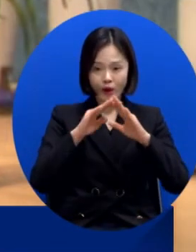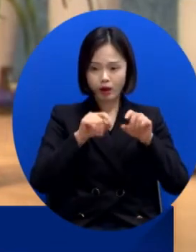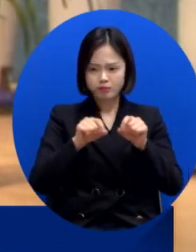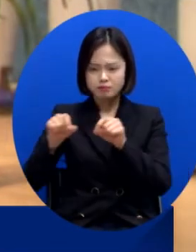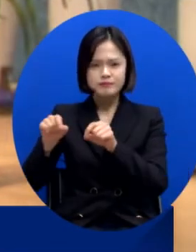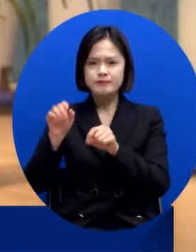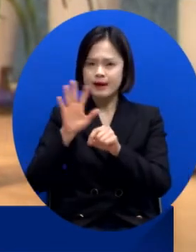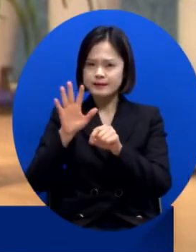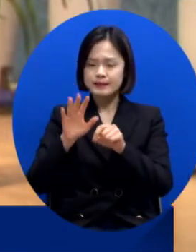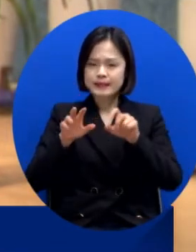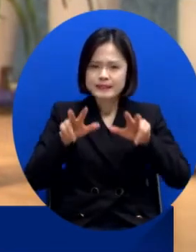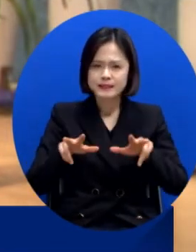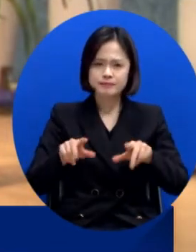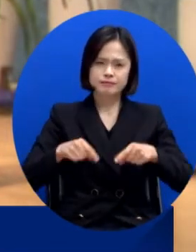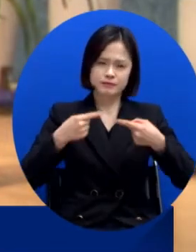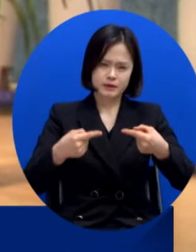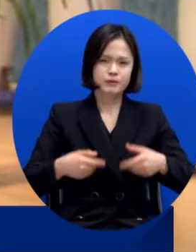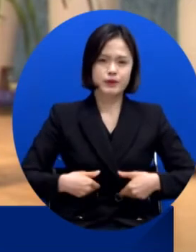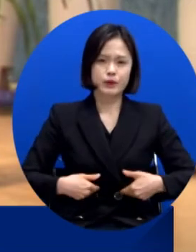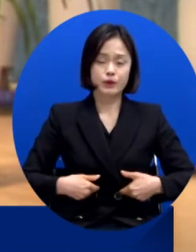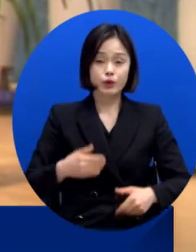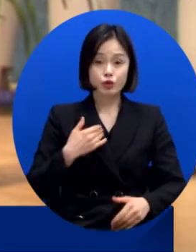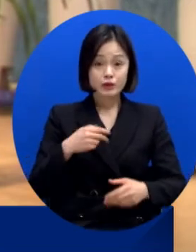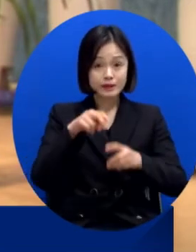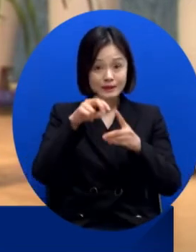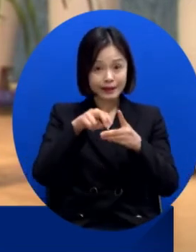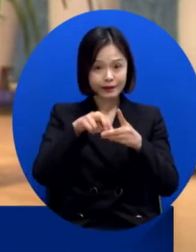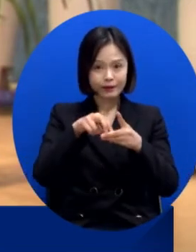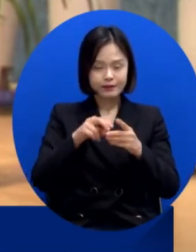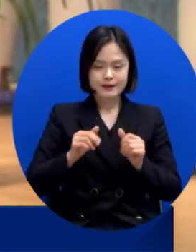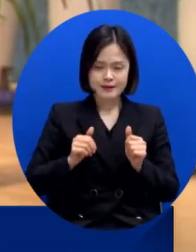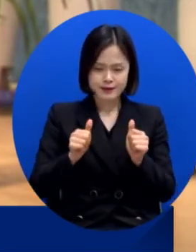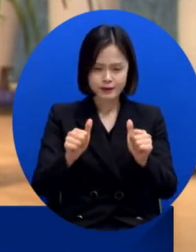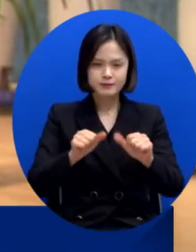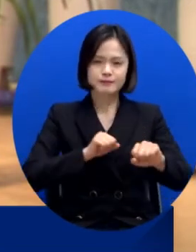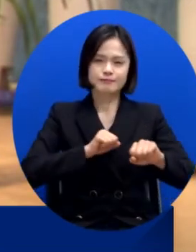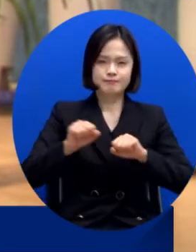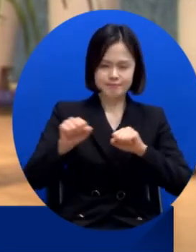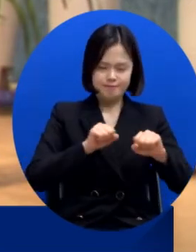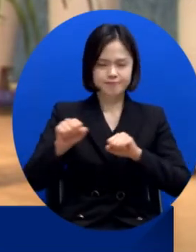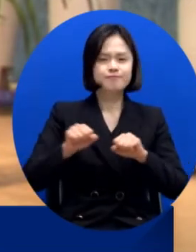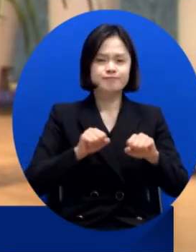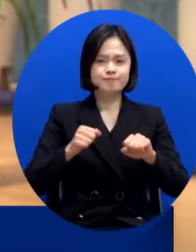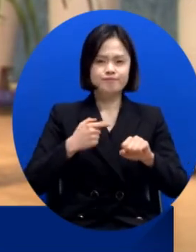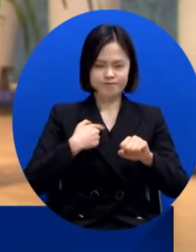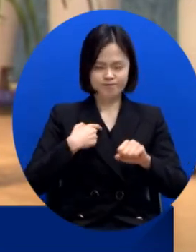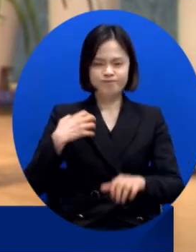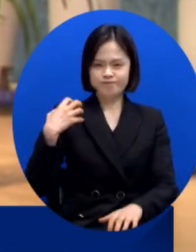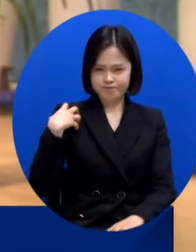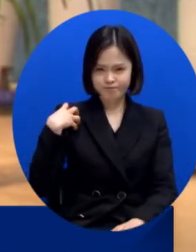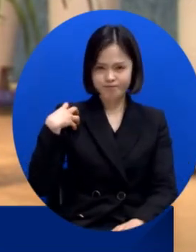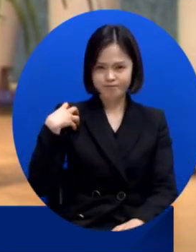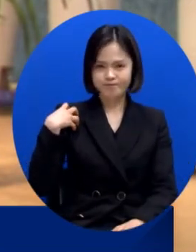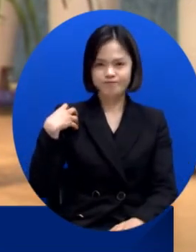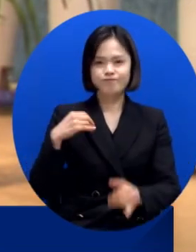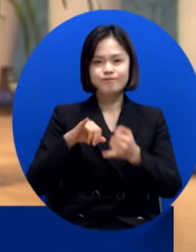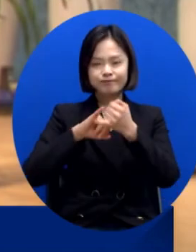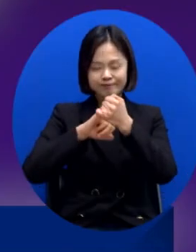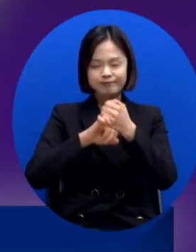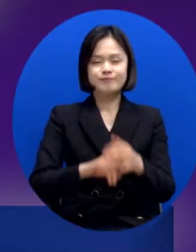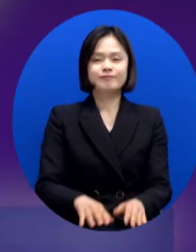살림도 그 일에 그 한 축을 지금 담당을 하면서 함께 좀 잘 e 리듬 이루어 냈으면